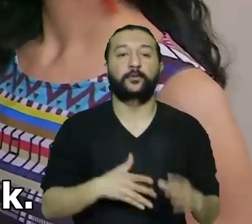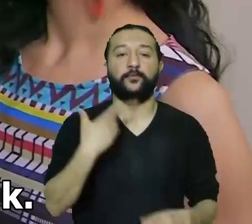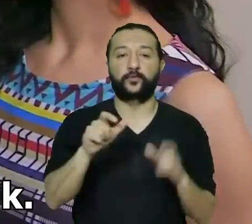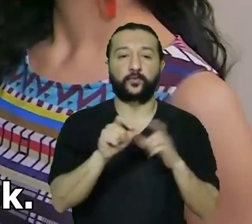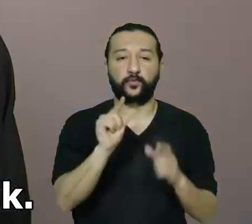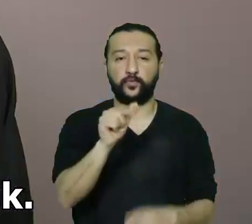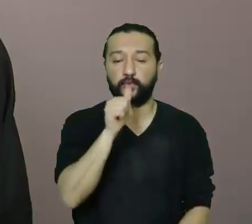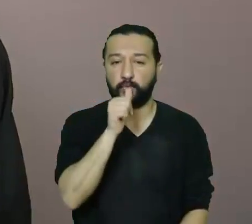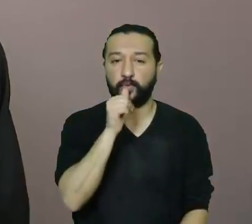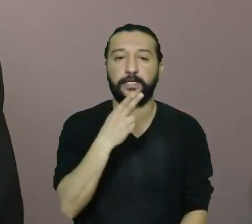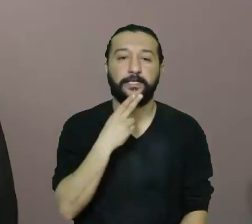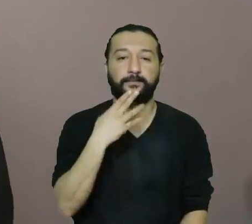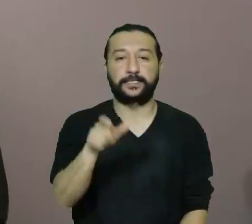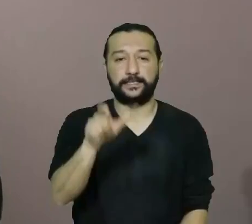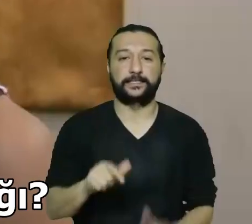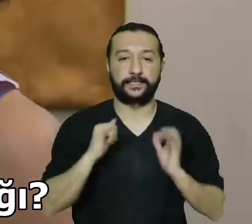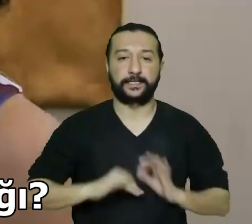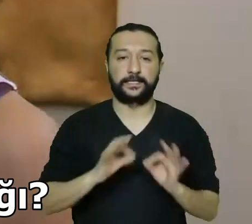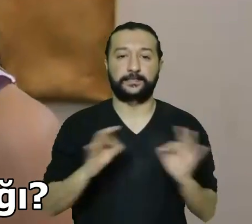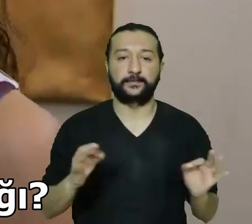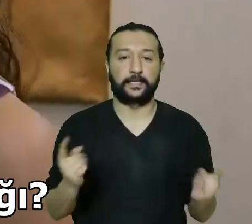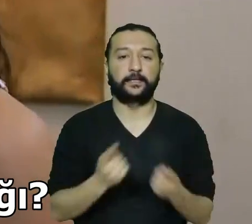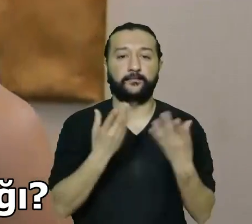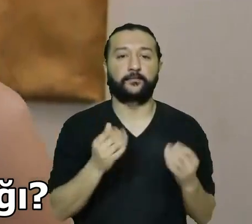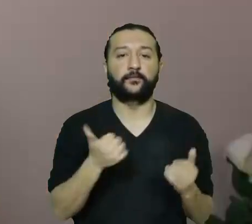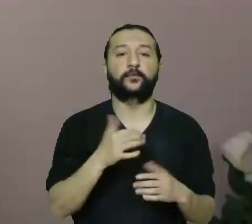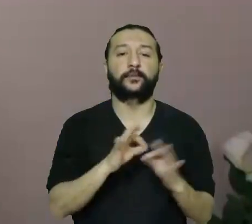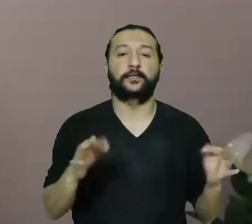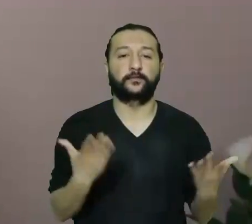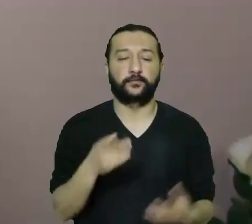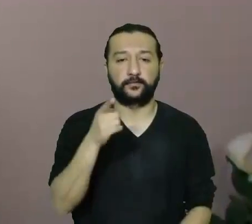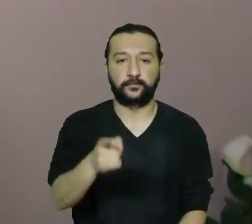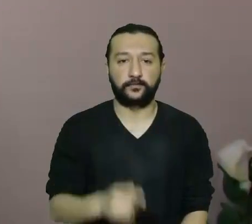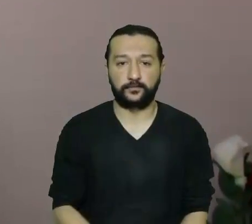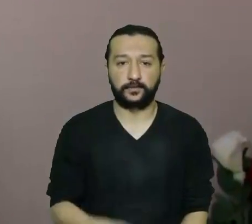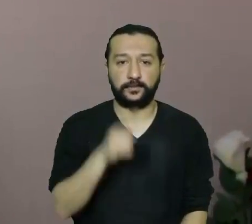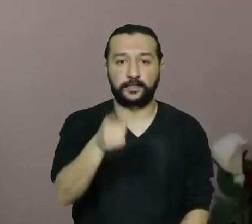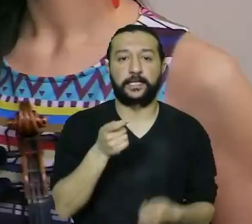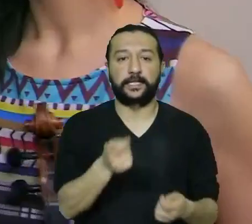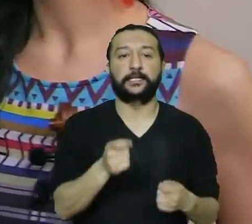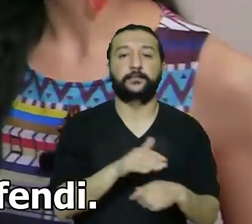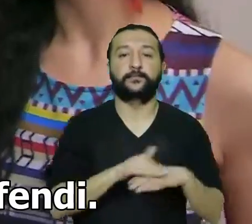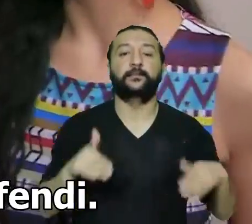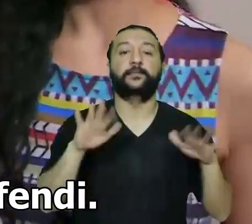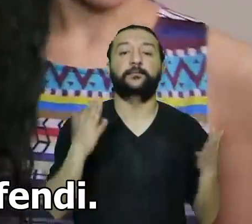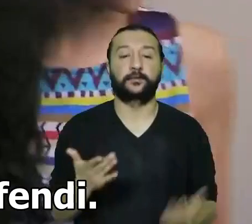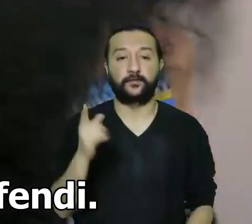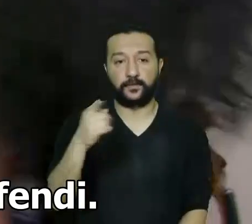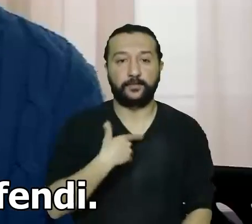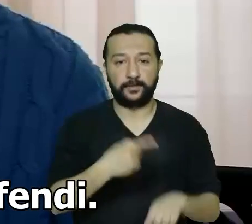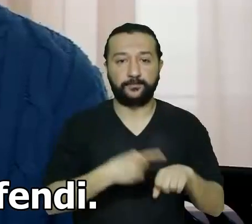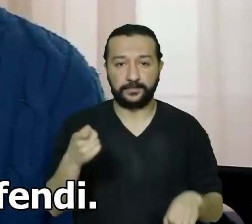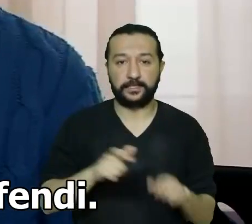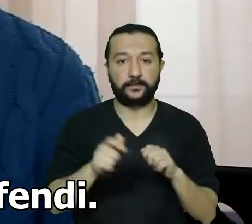Su Hanım'ı da rahatsız ettik. Estağfurullah, ne rahatsızlığı? Anam, daha ders bitmedi mi? Vallahi ben bir